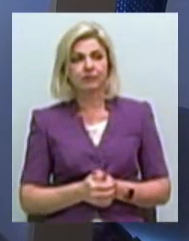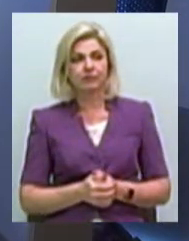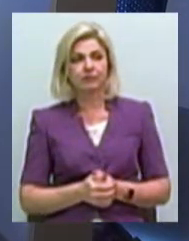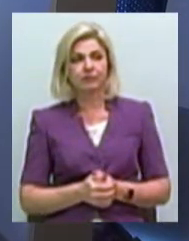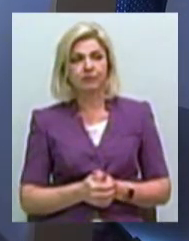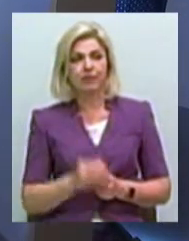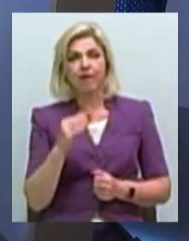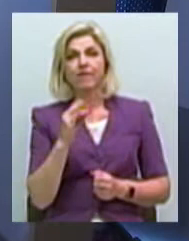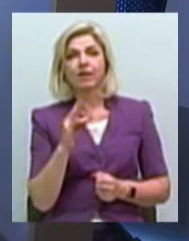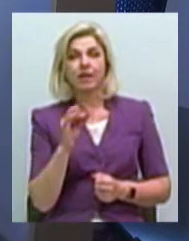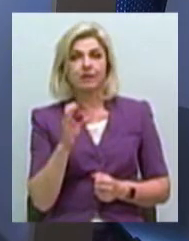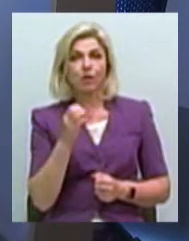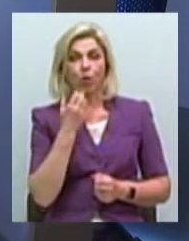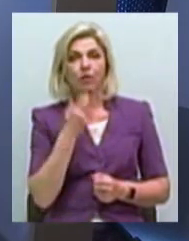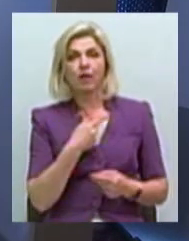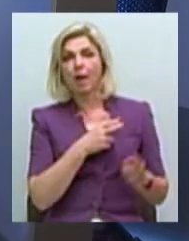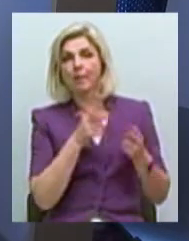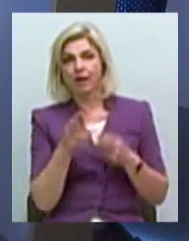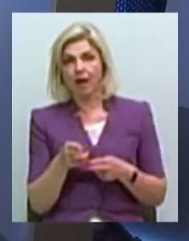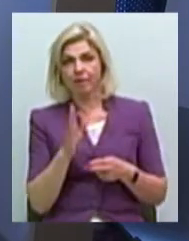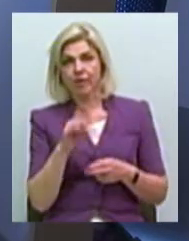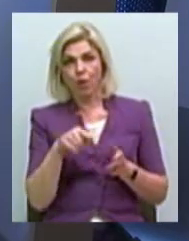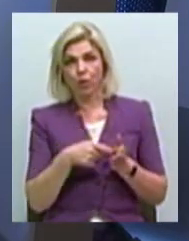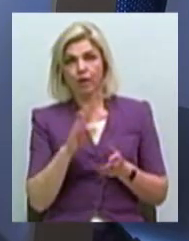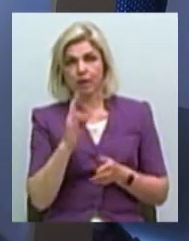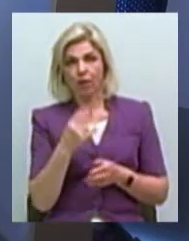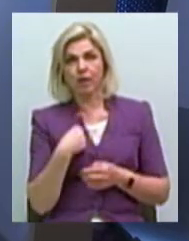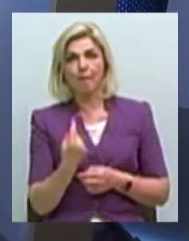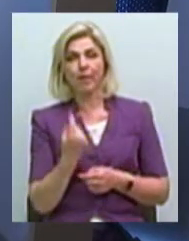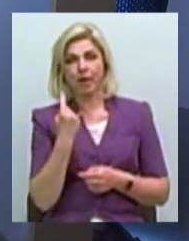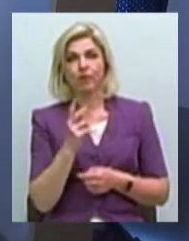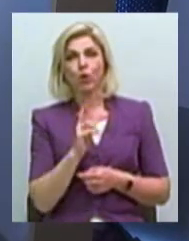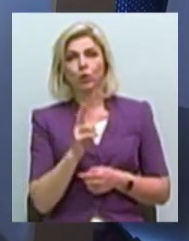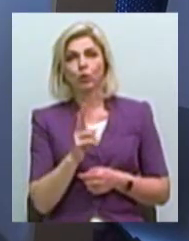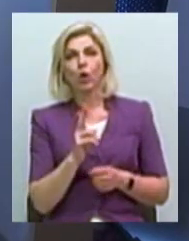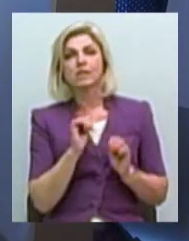организация «Феникс», когда я приехал в город Николаев, я один из первых, кто стал